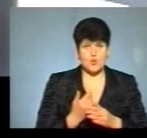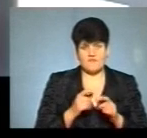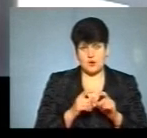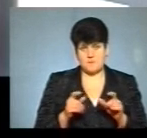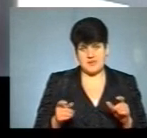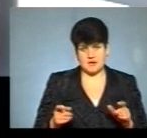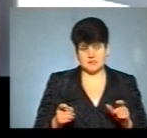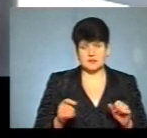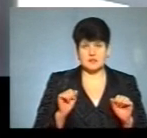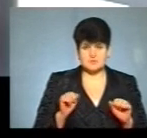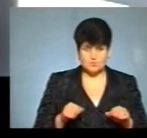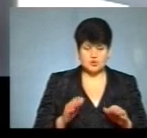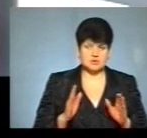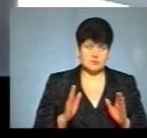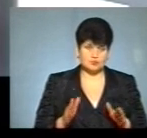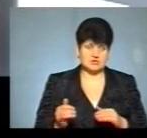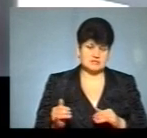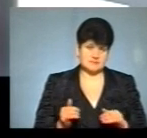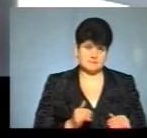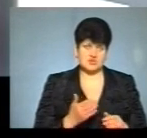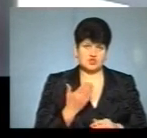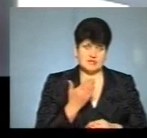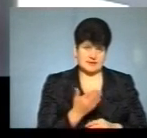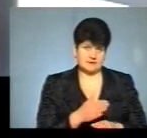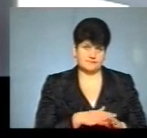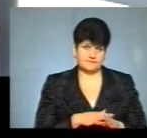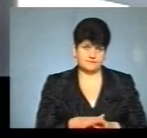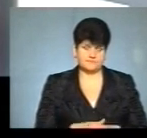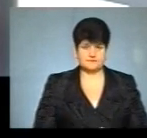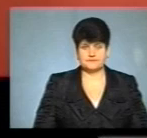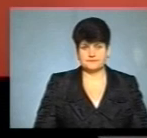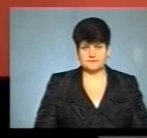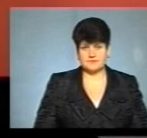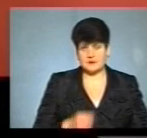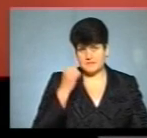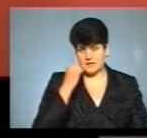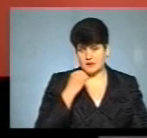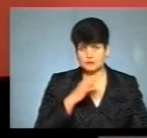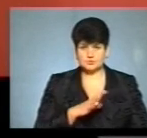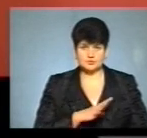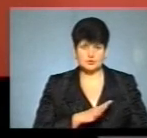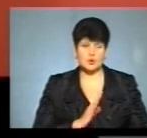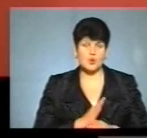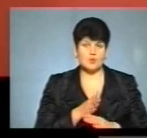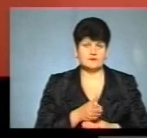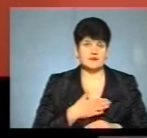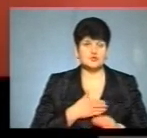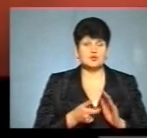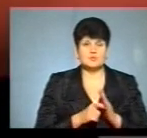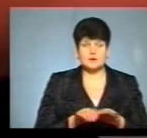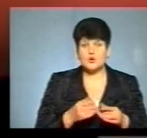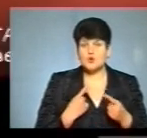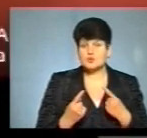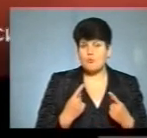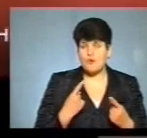які можна буде забезпечити їх реалізацію. Я вам дякую, що були гостем нашої студії. Нагадую, що ми розмовляли